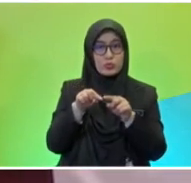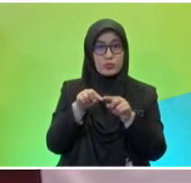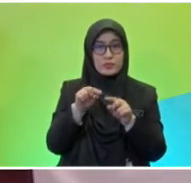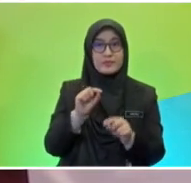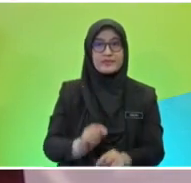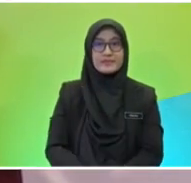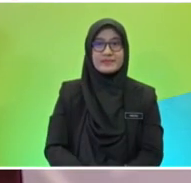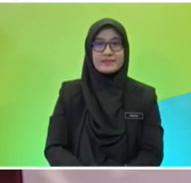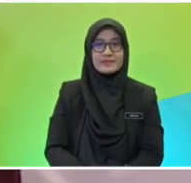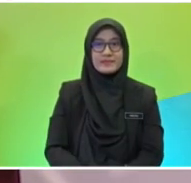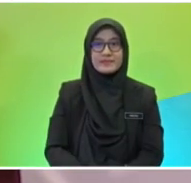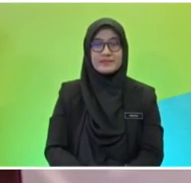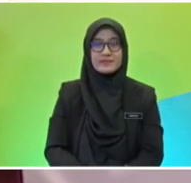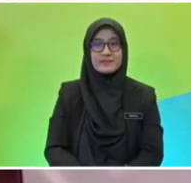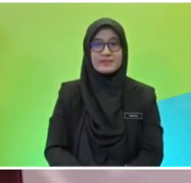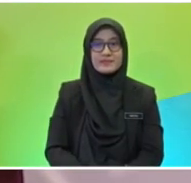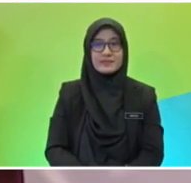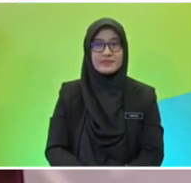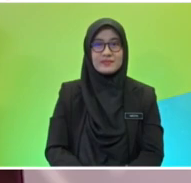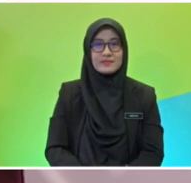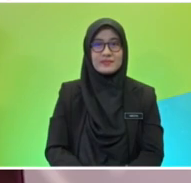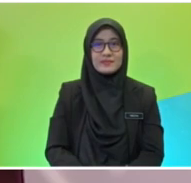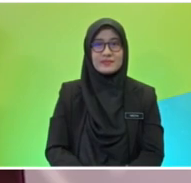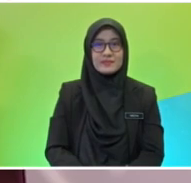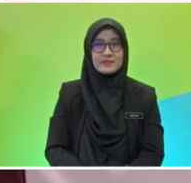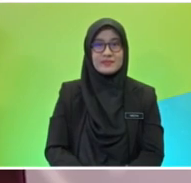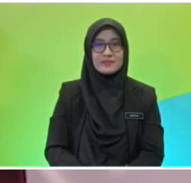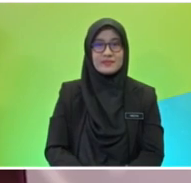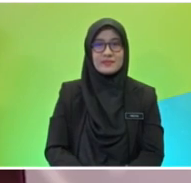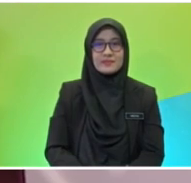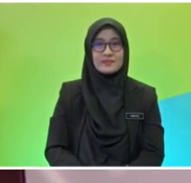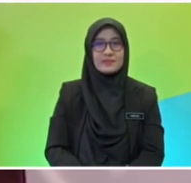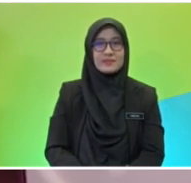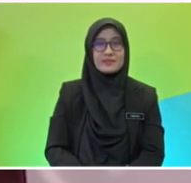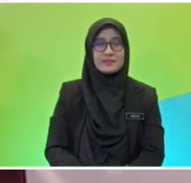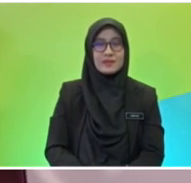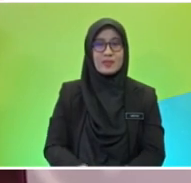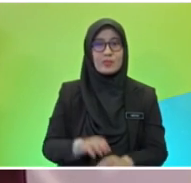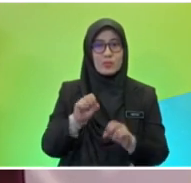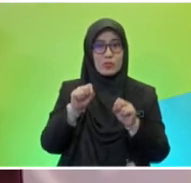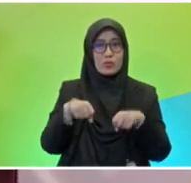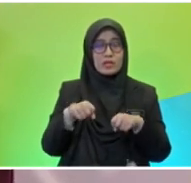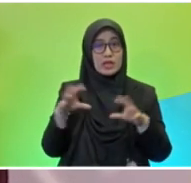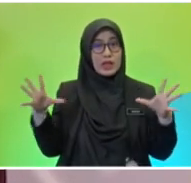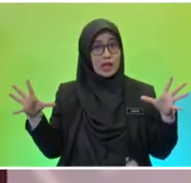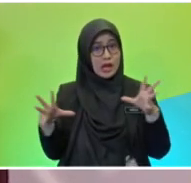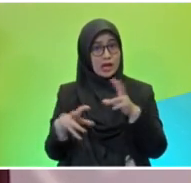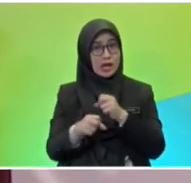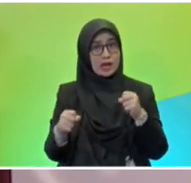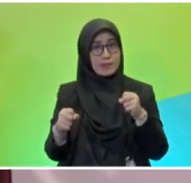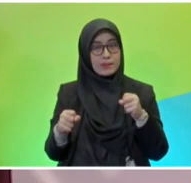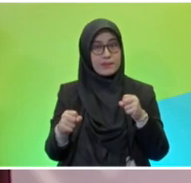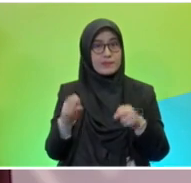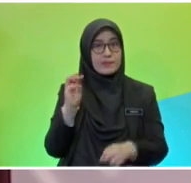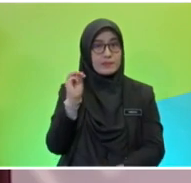Itu. Ini taji. Taji. Ini kaki yang berkuku. Menangkap mangsanya mengais-ngais menggunakan kuku